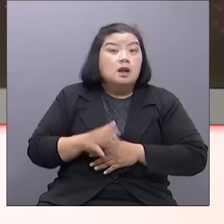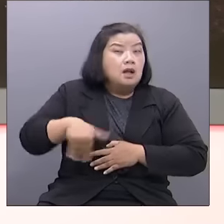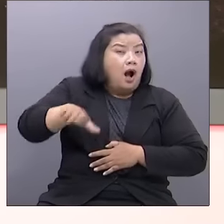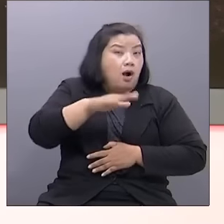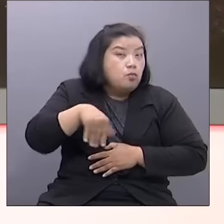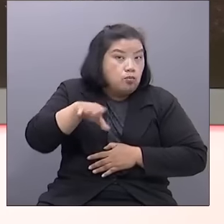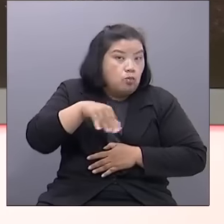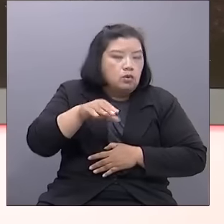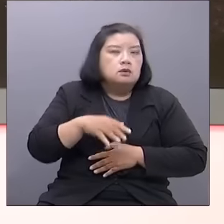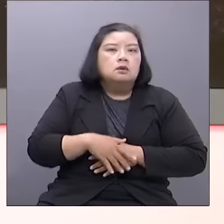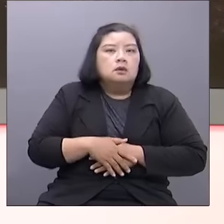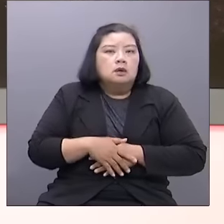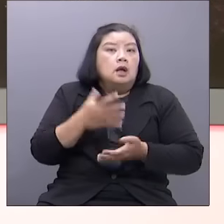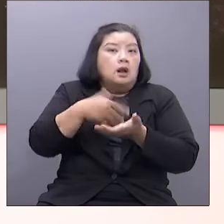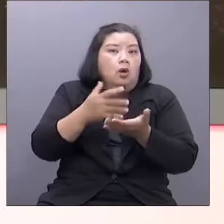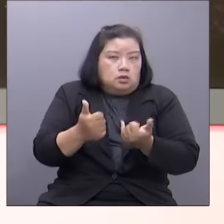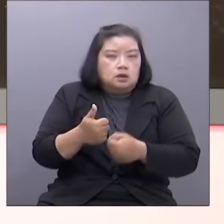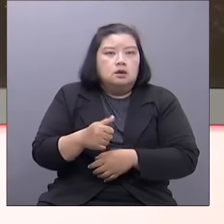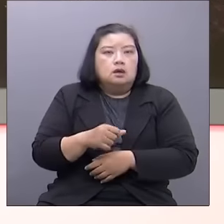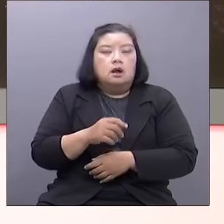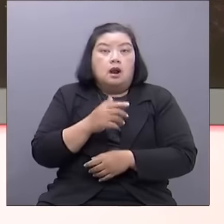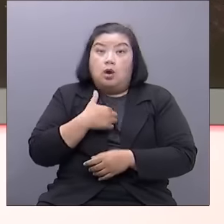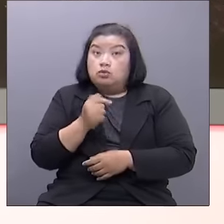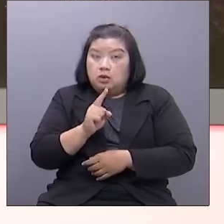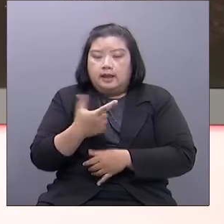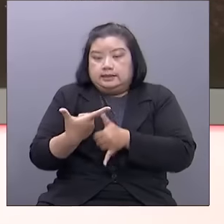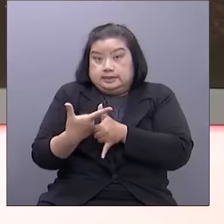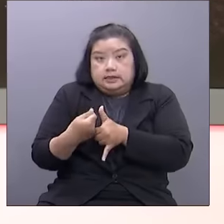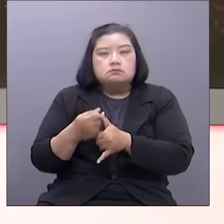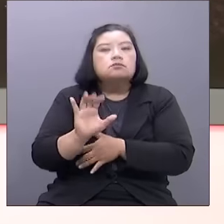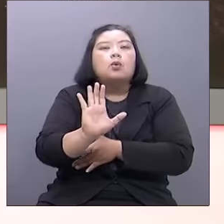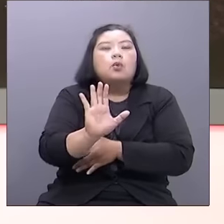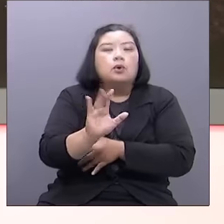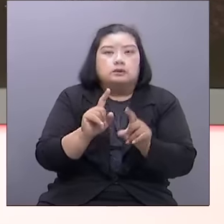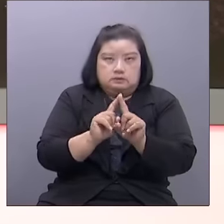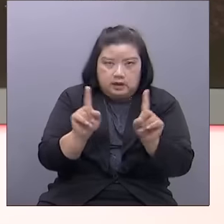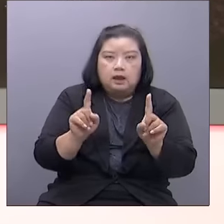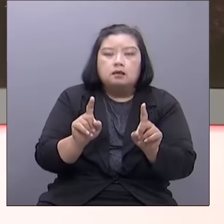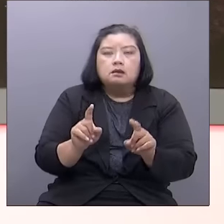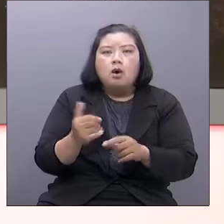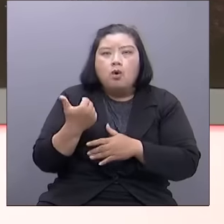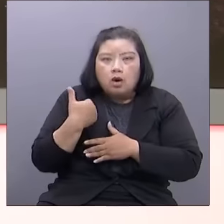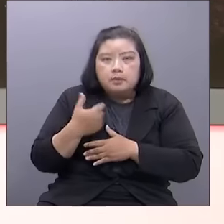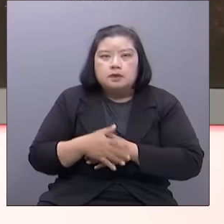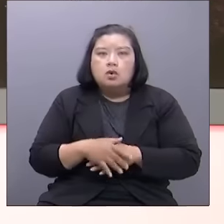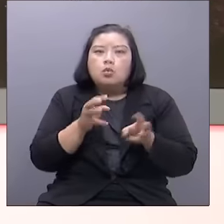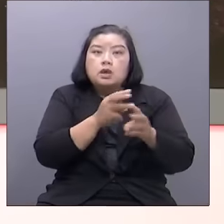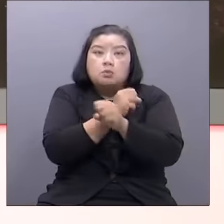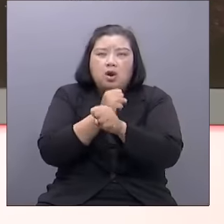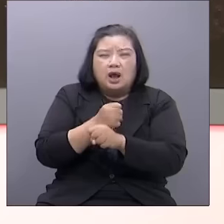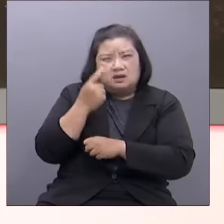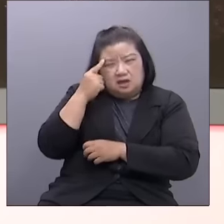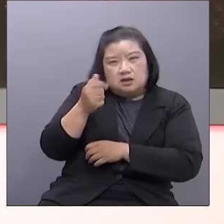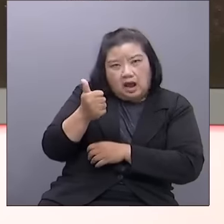อนนี้ยังไม่จำเป็นต้องฉีดวัคซีนให้กับกลุ่มเสี่ยงติดเชื้อแต่ก็มีบางส่วนค่ะที่เขามองว่าการป้องกันเอาไว้ก่อนย่อมดีกว่า